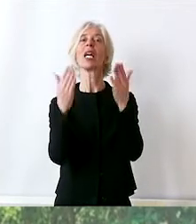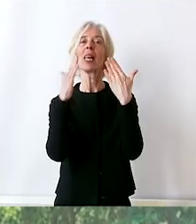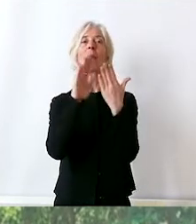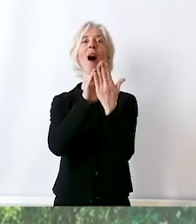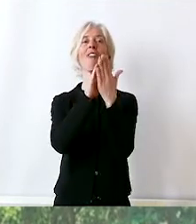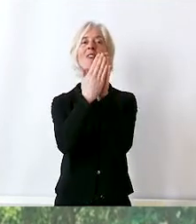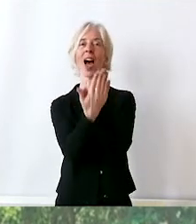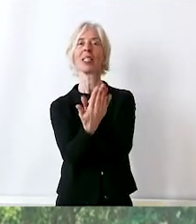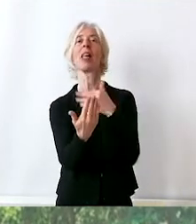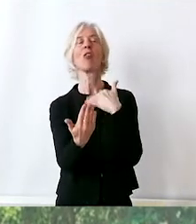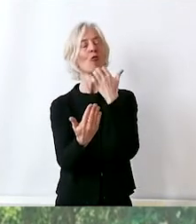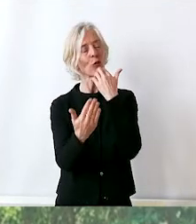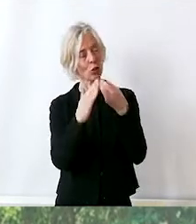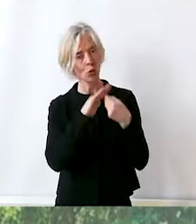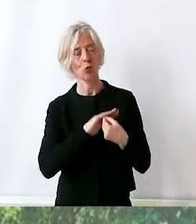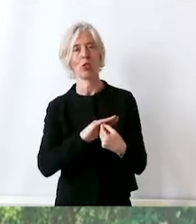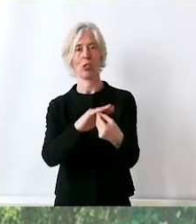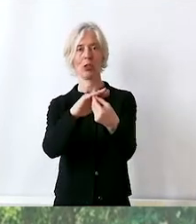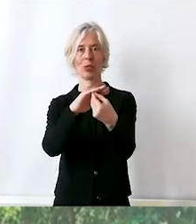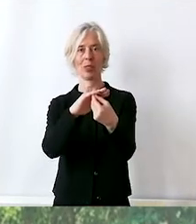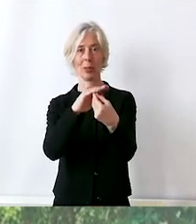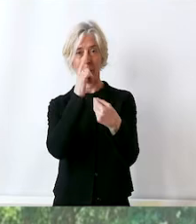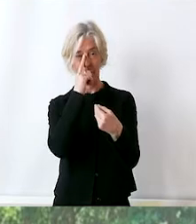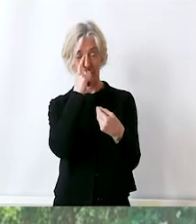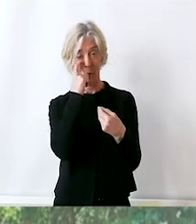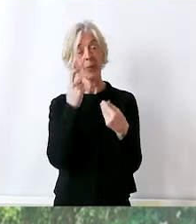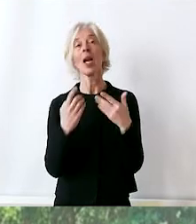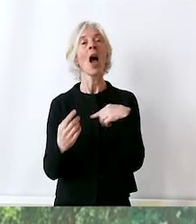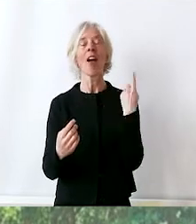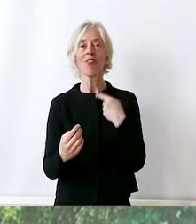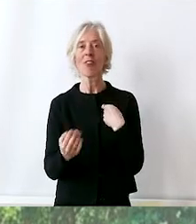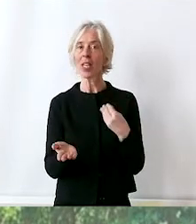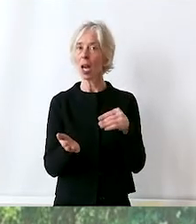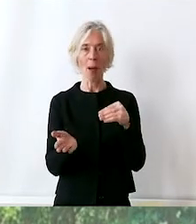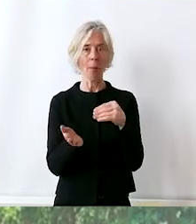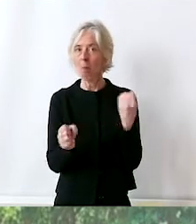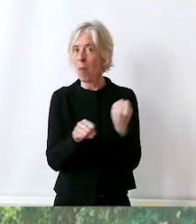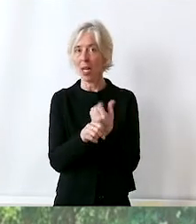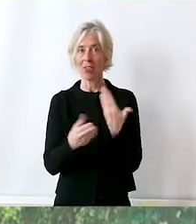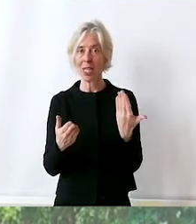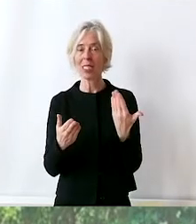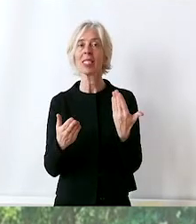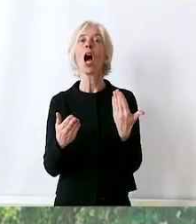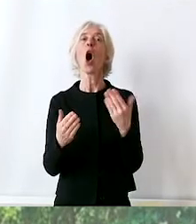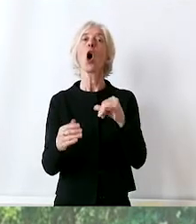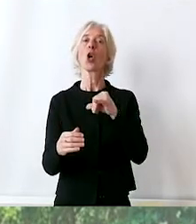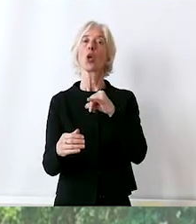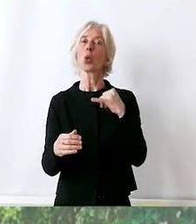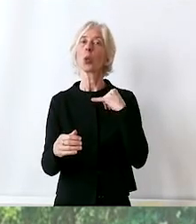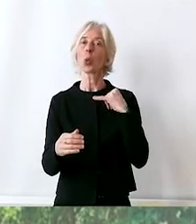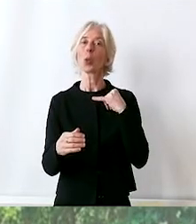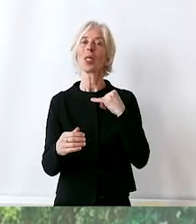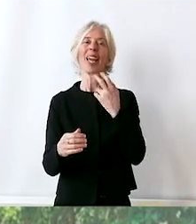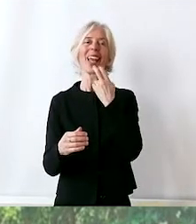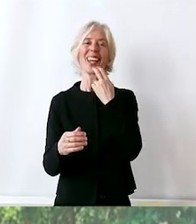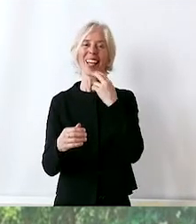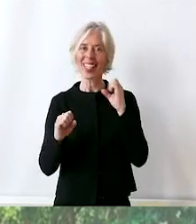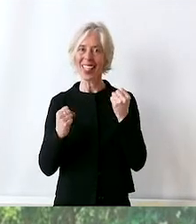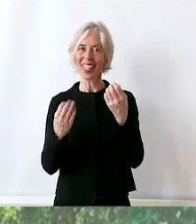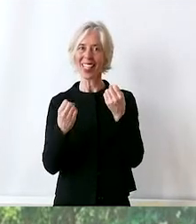reduziert seine CO2-Emissionen durch grüne Energieerzeugung, klimapositive Forstwirtschaft und